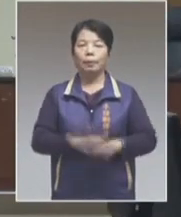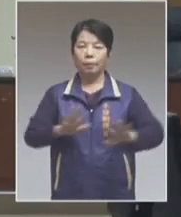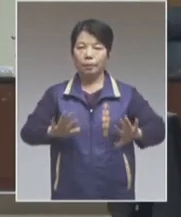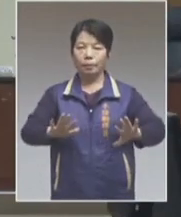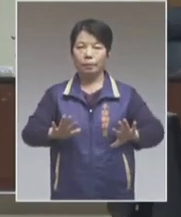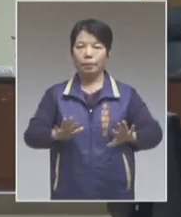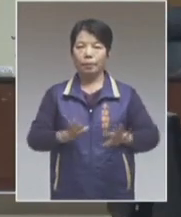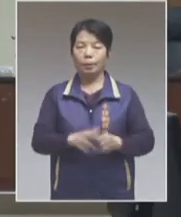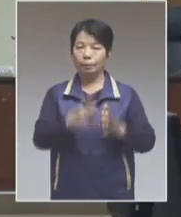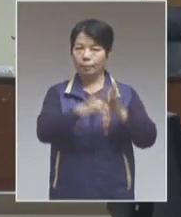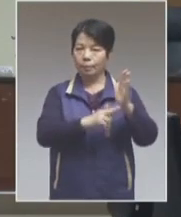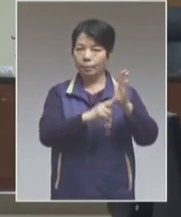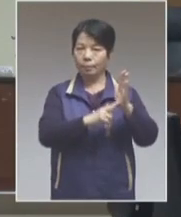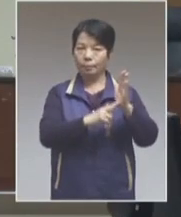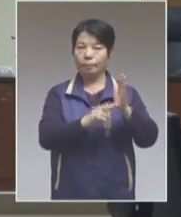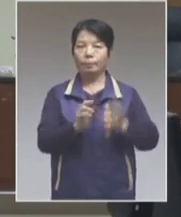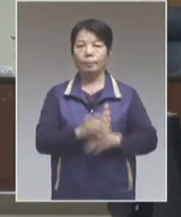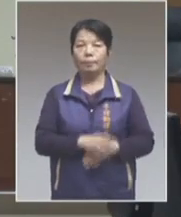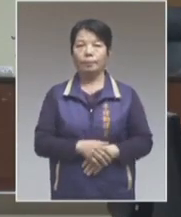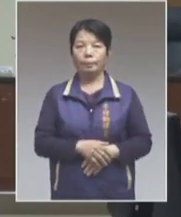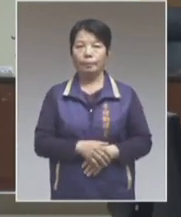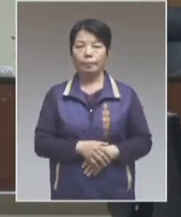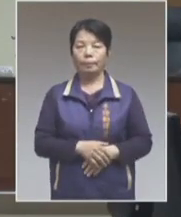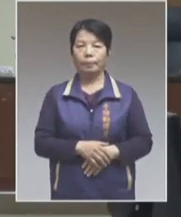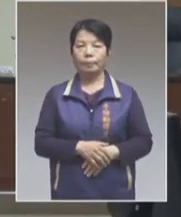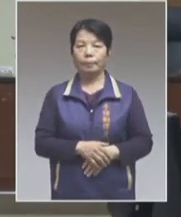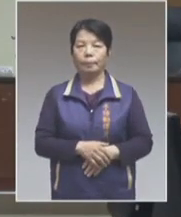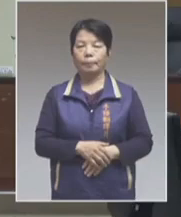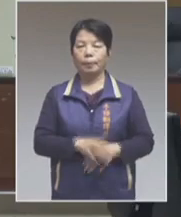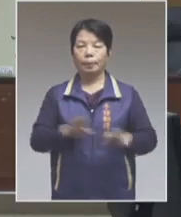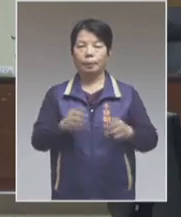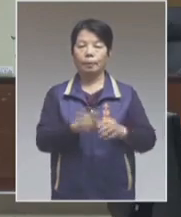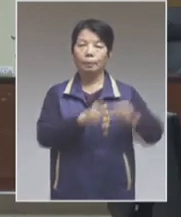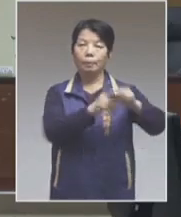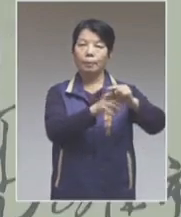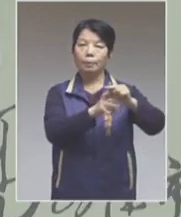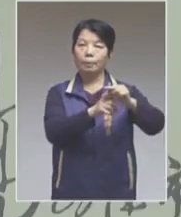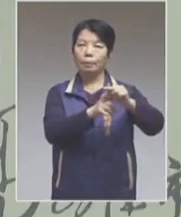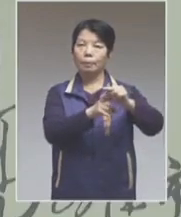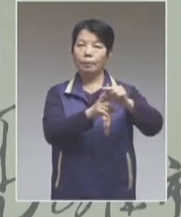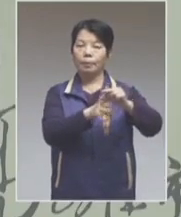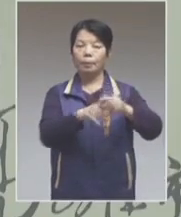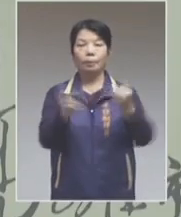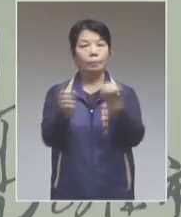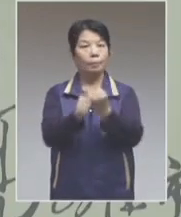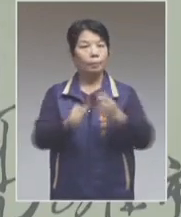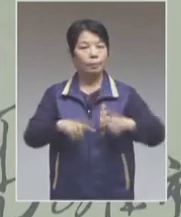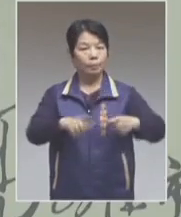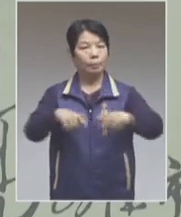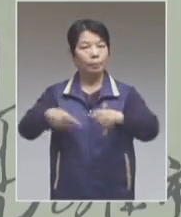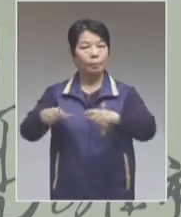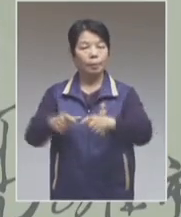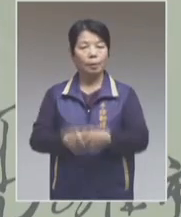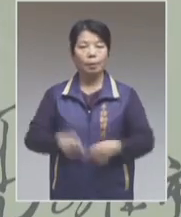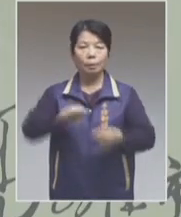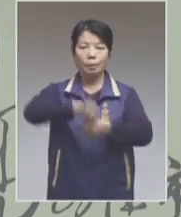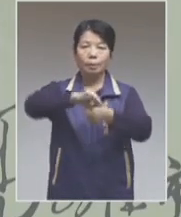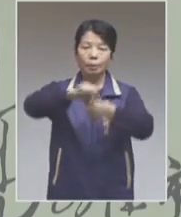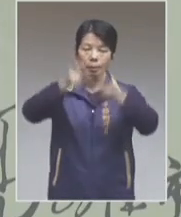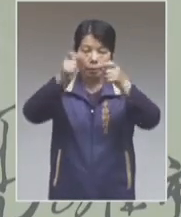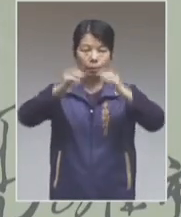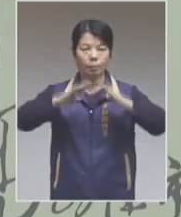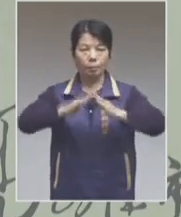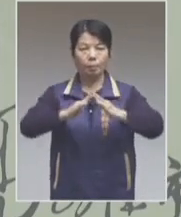再说明的就是说，这个台中的这个婚宴所衍生的本次确诊